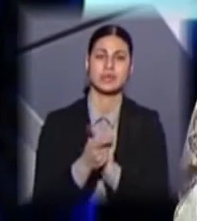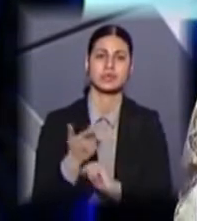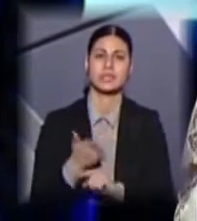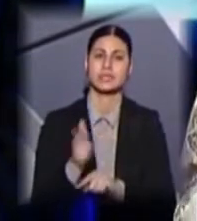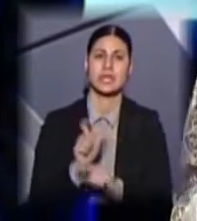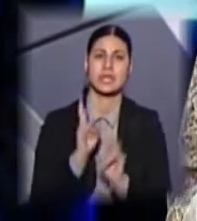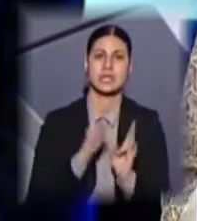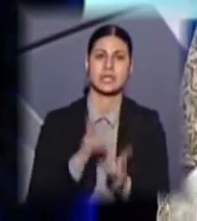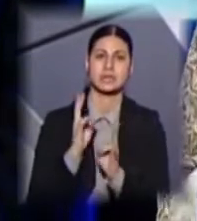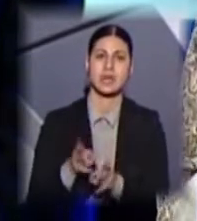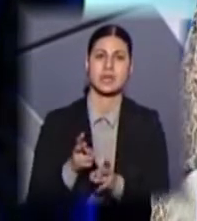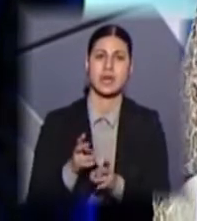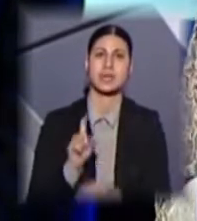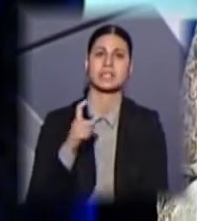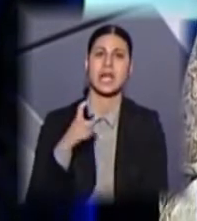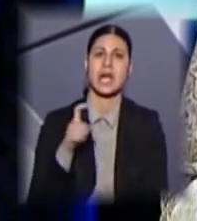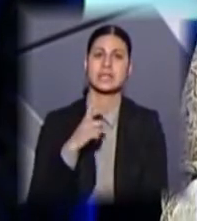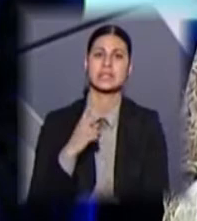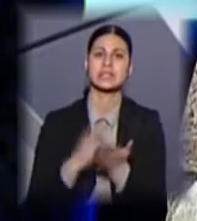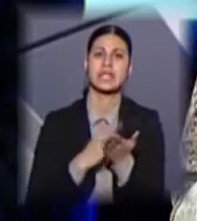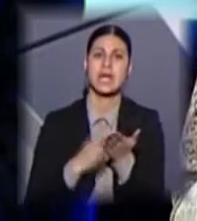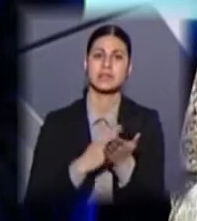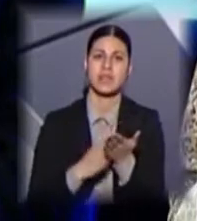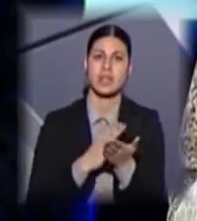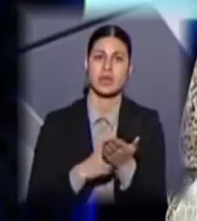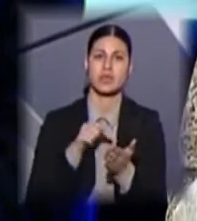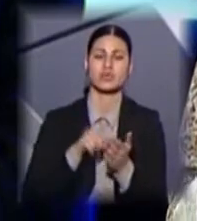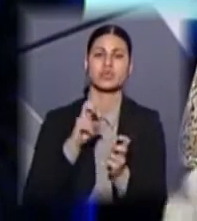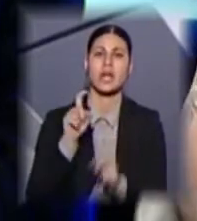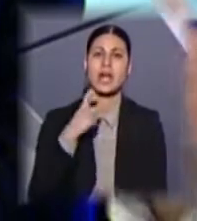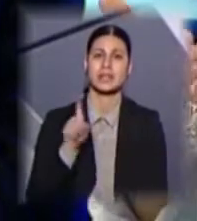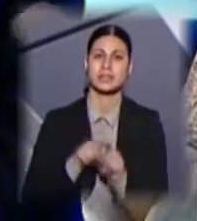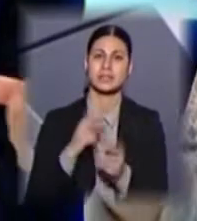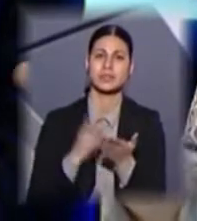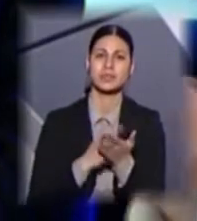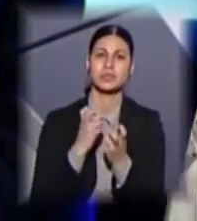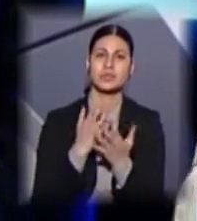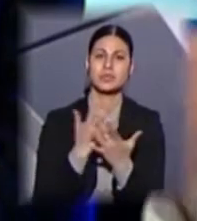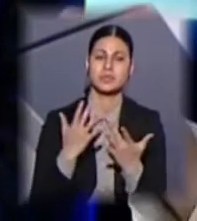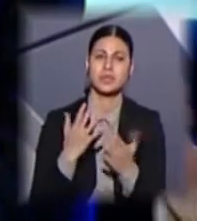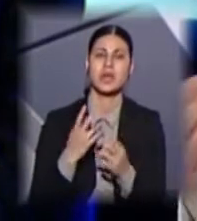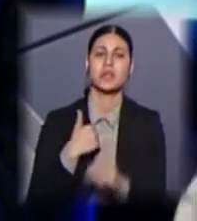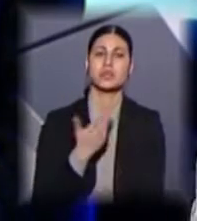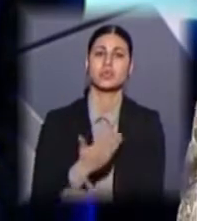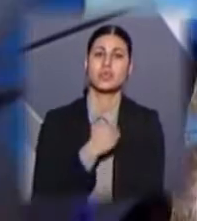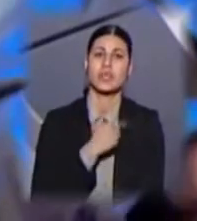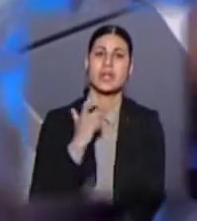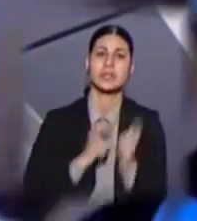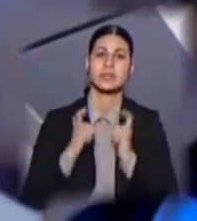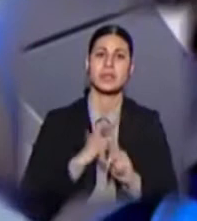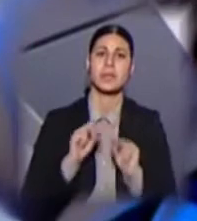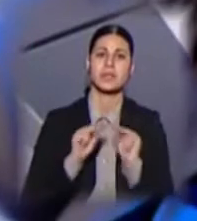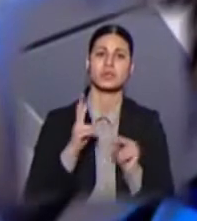აზარალებს სახელმძღვანელობის ხარისხს, სახელმძღვანელობის ხარისხზე მაქვს ამ შემთხვევაში ლაპარაკი და ჩვენ გვინდა რომ ჩვენი პედაგოგები